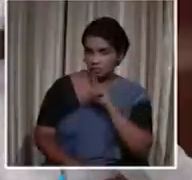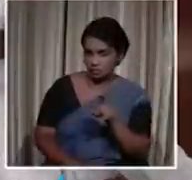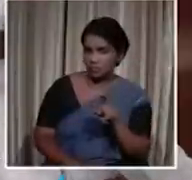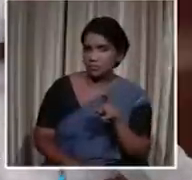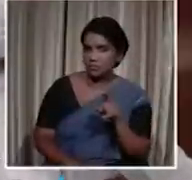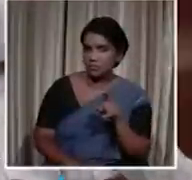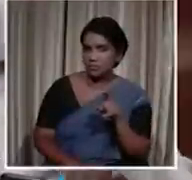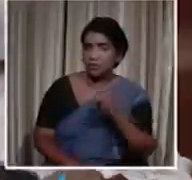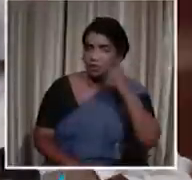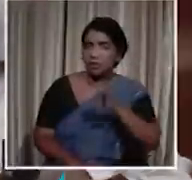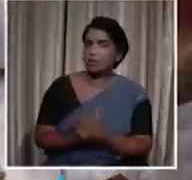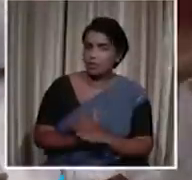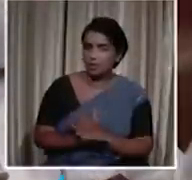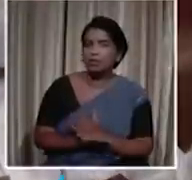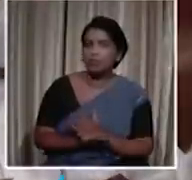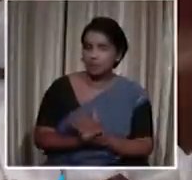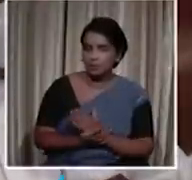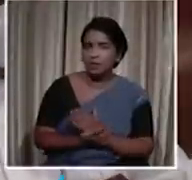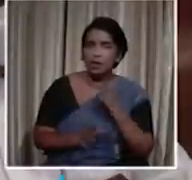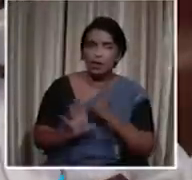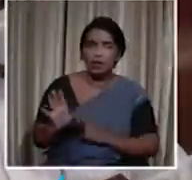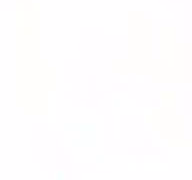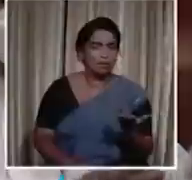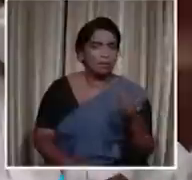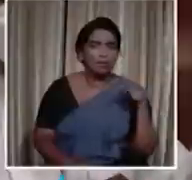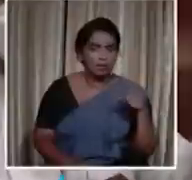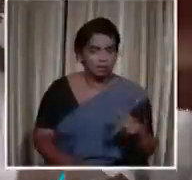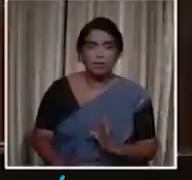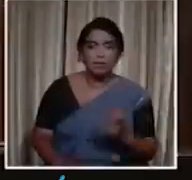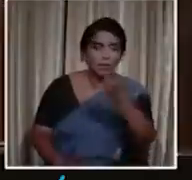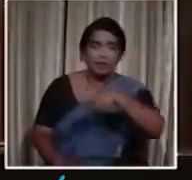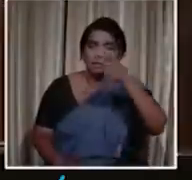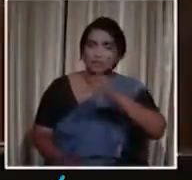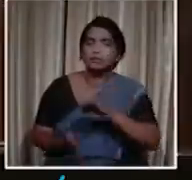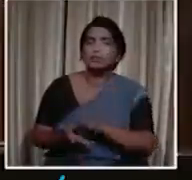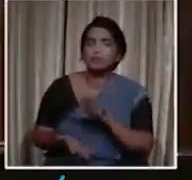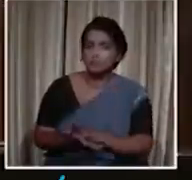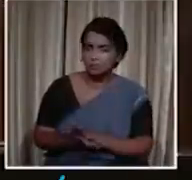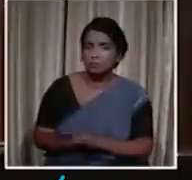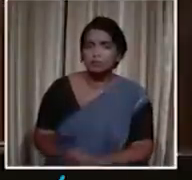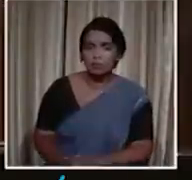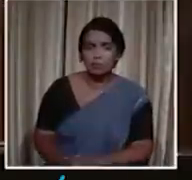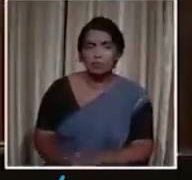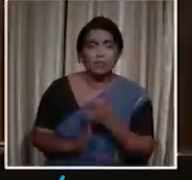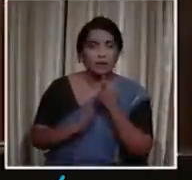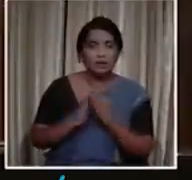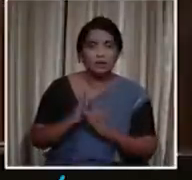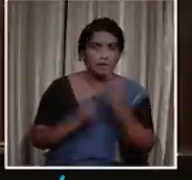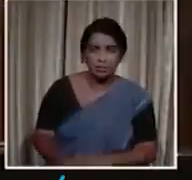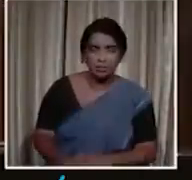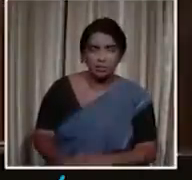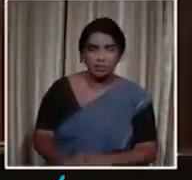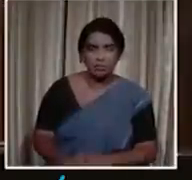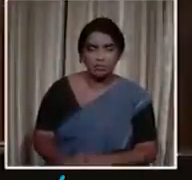මේක තාවර නියෝග අත්හිටවලා දැන් අවුරුද්දකට කලින් ආණ්ඩු පක්ෂයට දුන්නා. මේක නිවැරදි කරලා සභාවේ ගත්ත තීරණයක්. මට චෝදනා කරන්න එපා